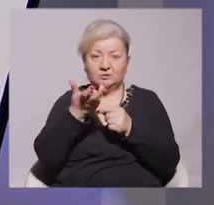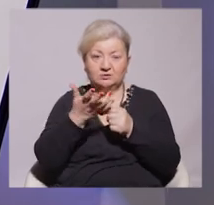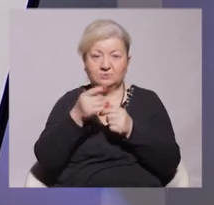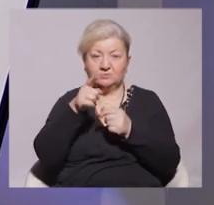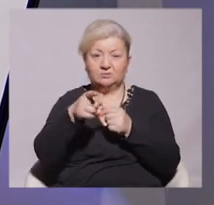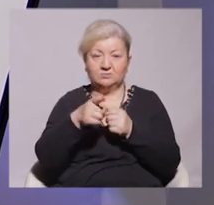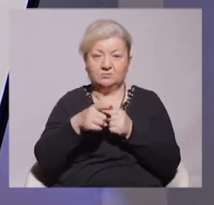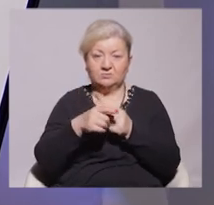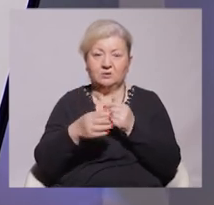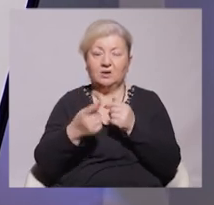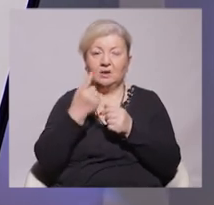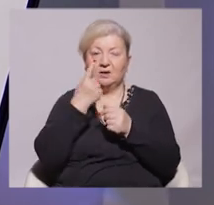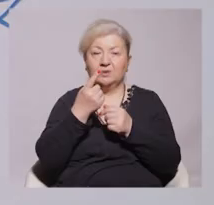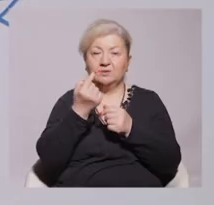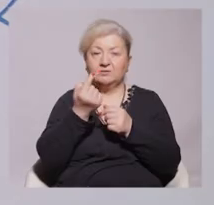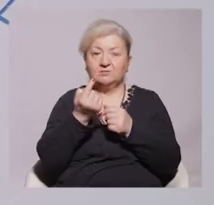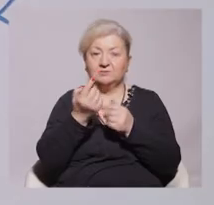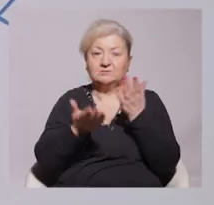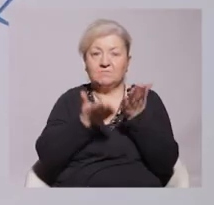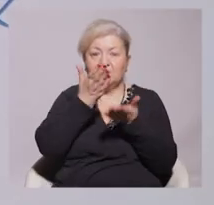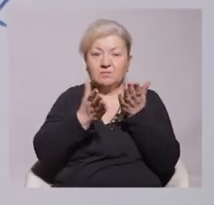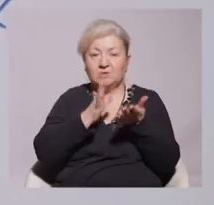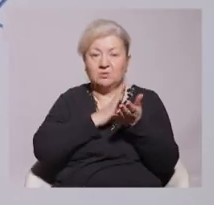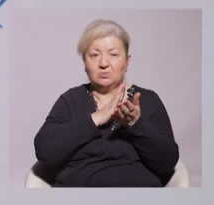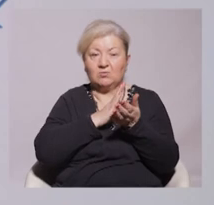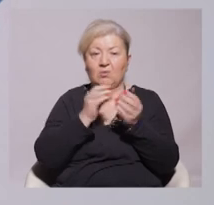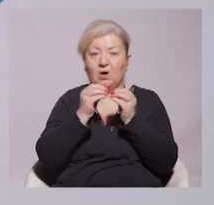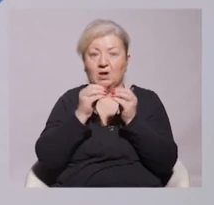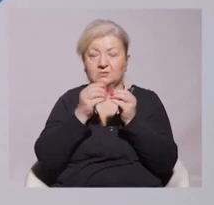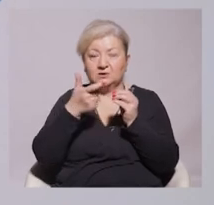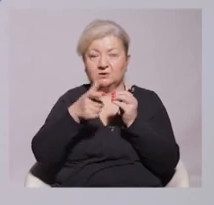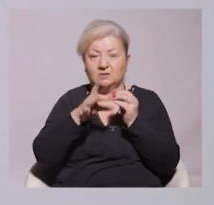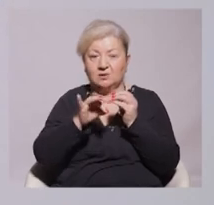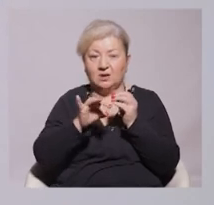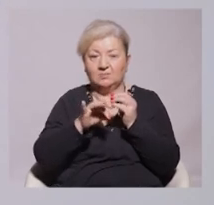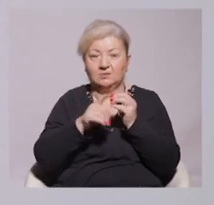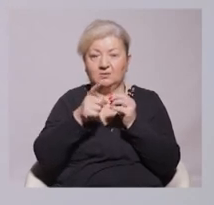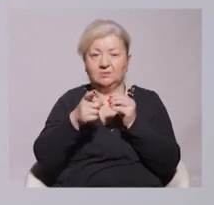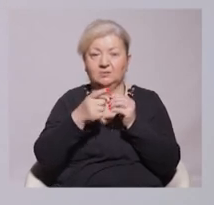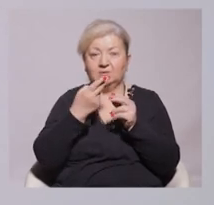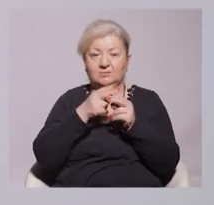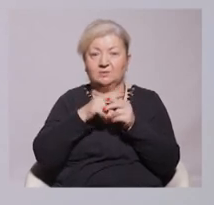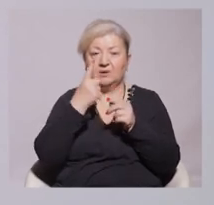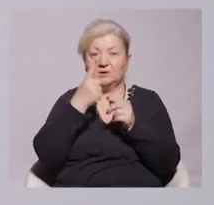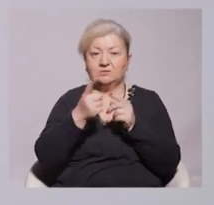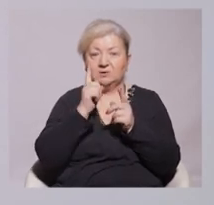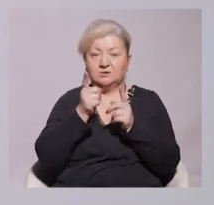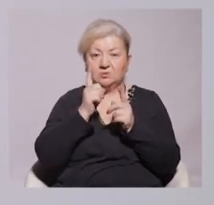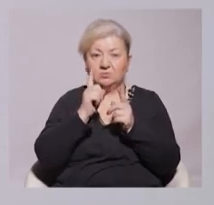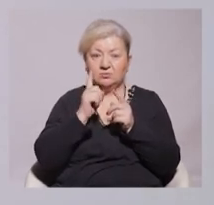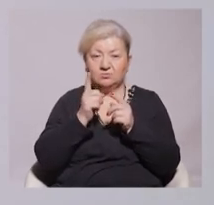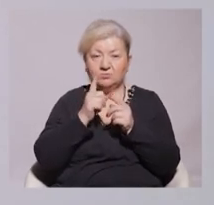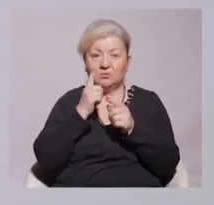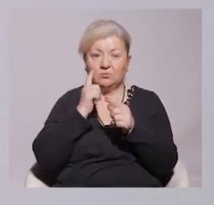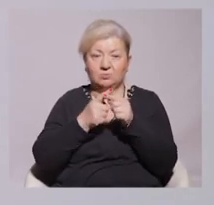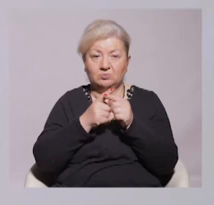ერთი მასა ტყვიის იყო 10 გრამი, 0.01 გამრავლებული ვიზე უდრის. ესე იგი 1 კილოგრამი